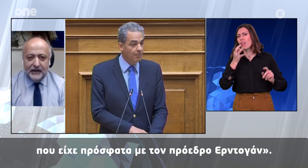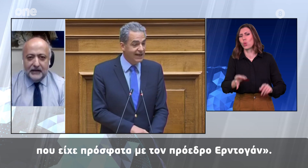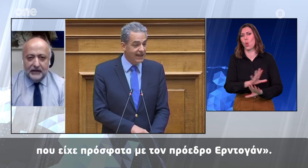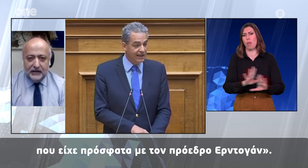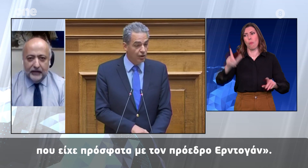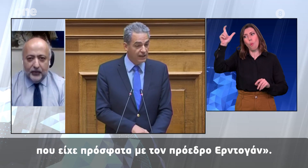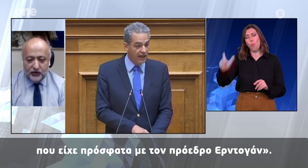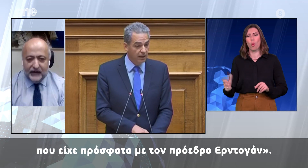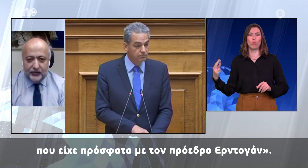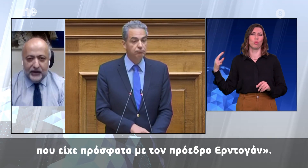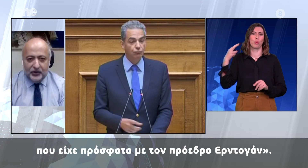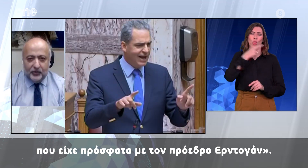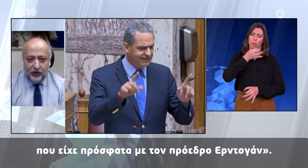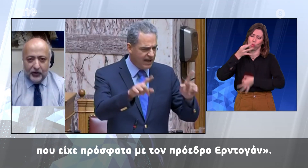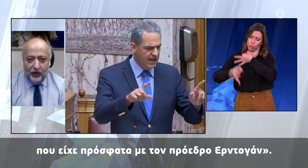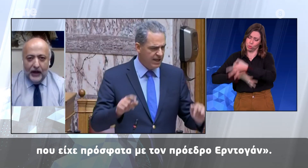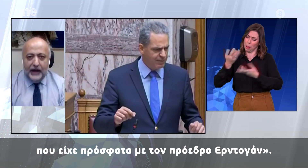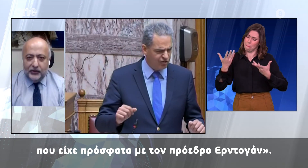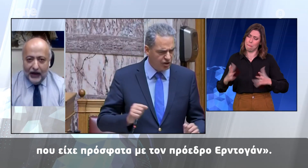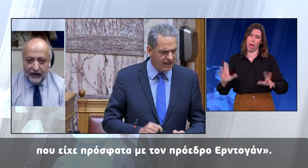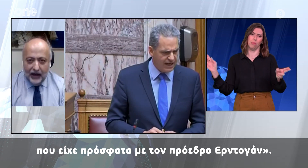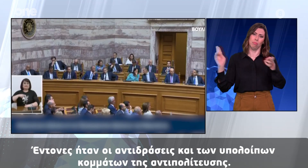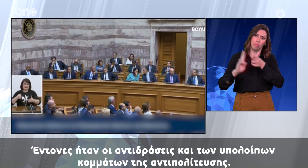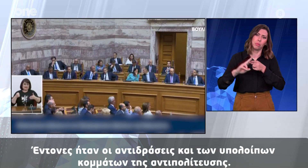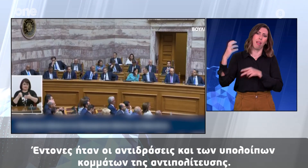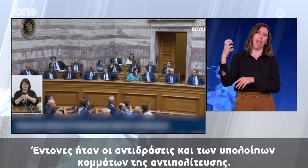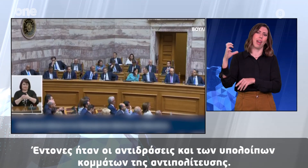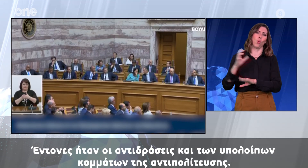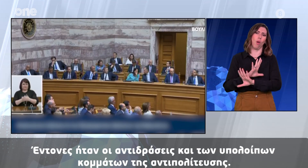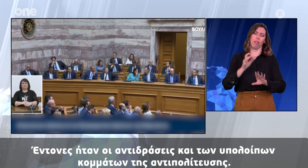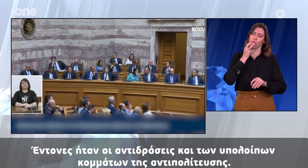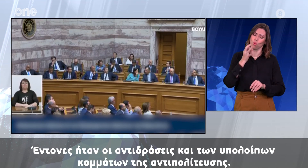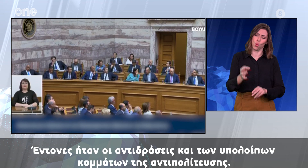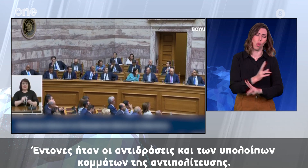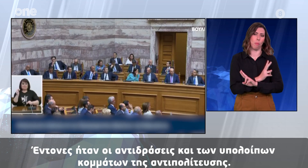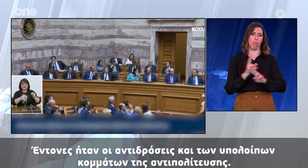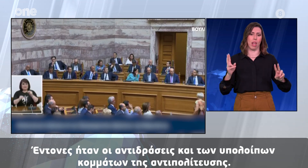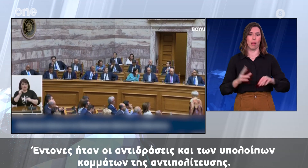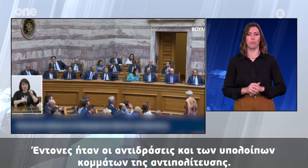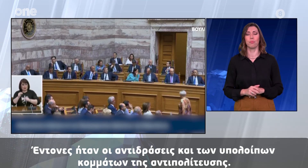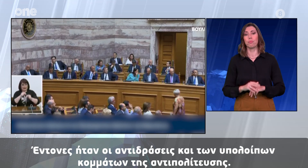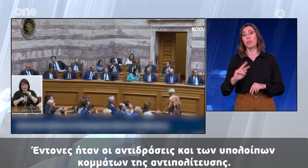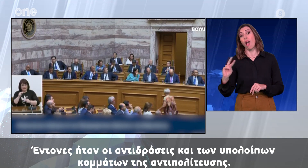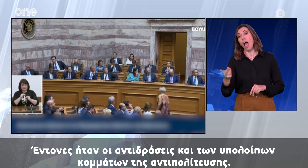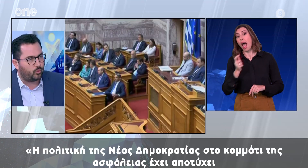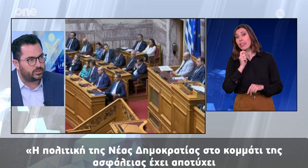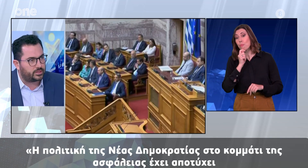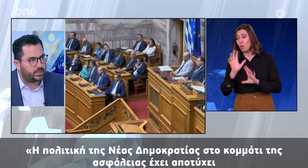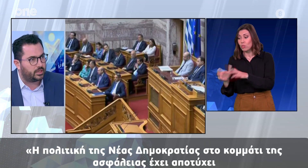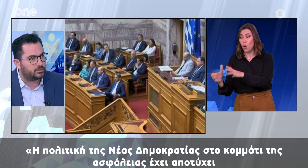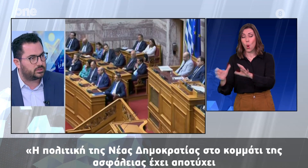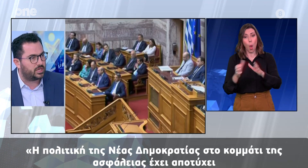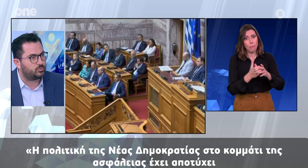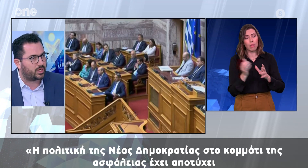συνάντησης πρόσφατη που είχε με τον πρόεδρο Ερντογάν. Έντονες ήταν οι αντιδράσεις και των υπόλοιπων κομμάτων της αντιπολίτευσης. Η